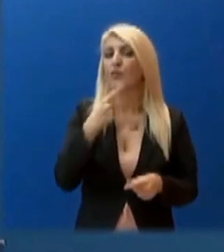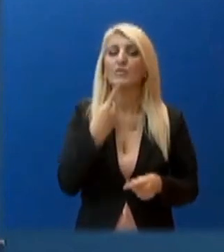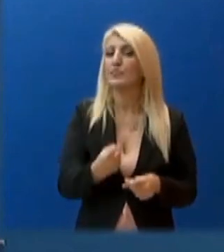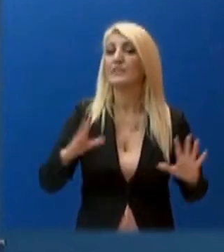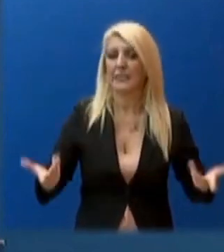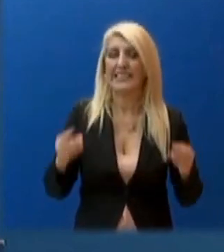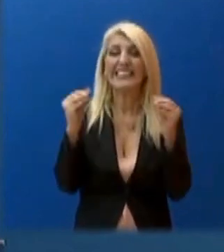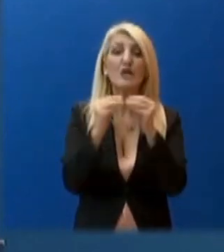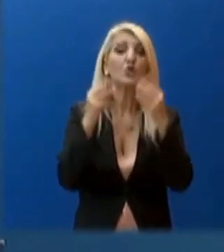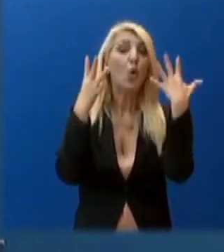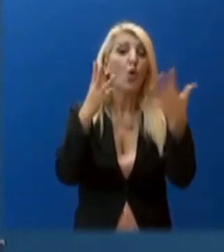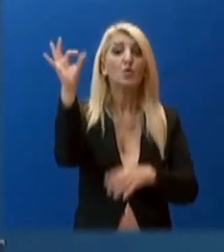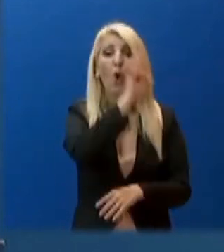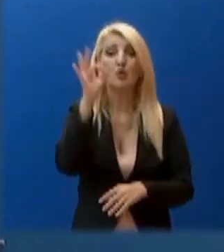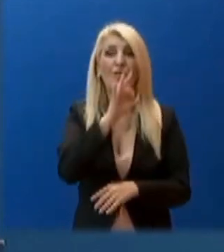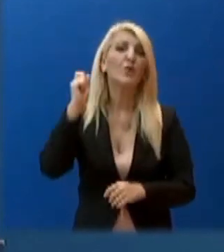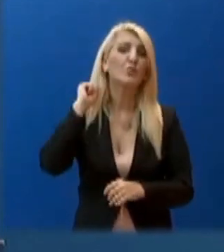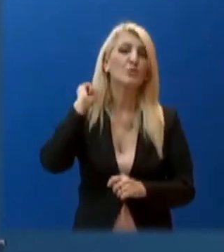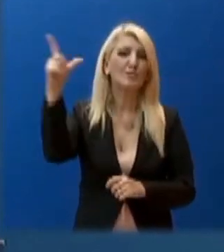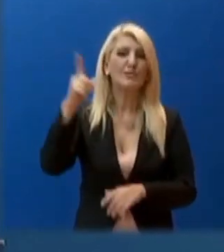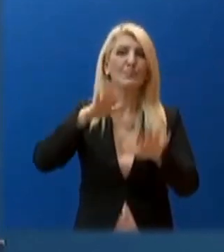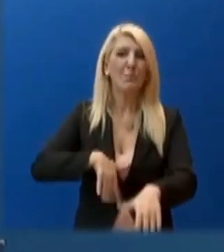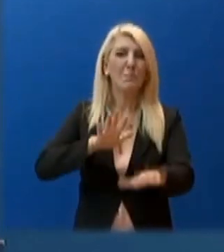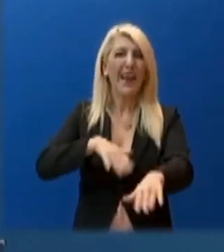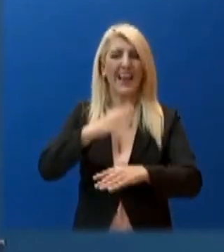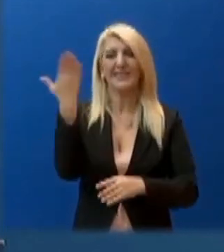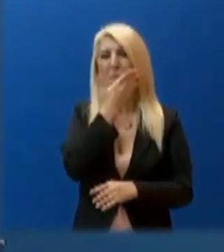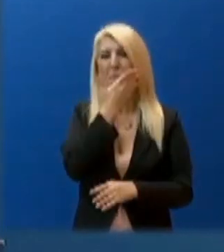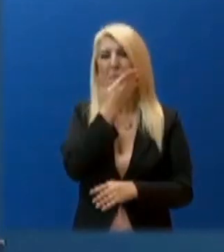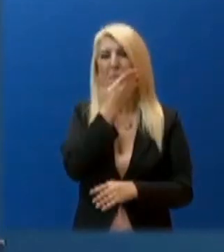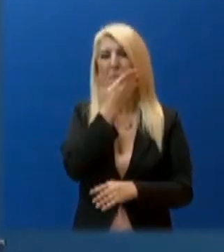δεν θα πραγματοποιηθούν στις 28 Οκτωβρίου μαθητικές και στρατιωτικές παρελάσεις.